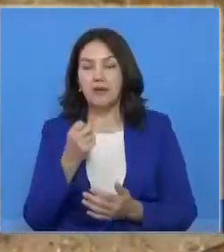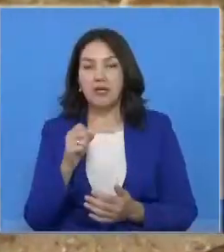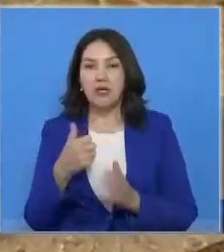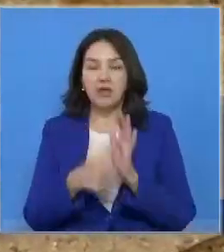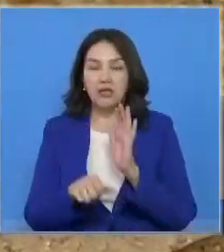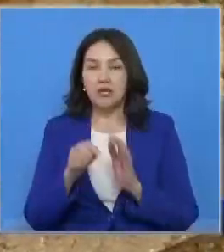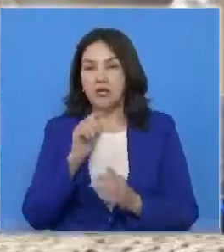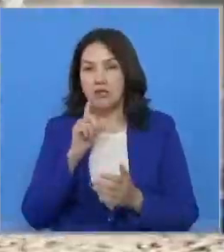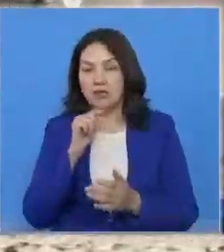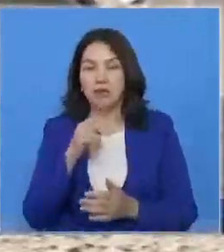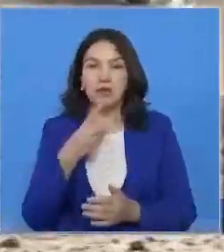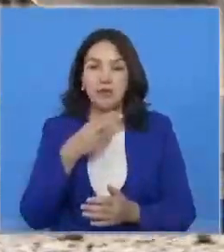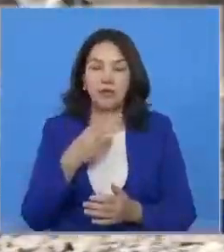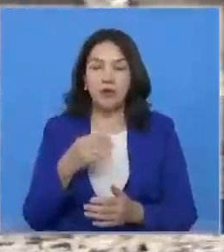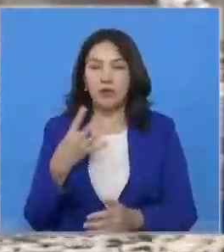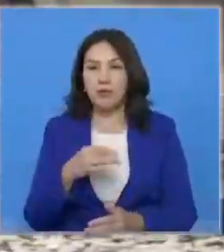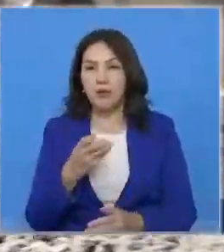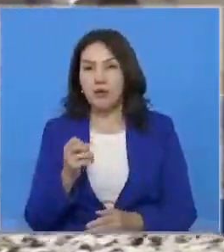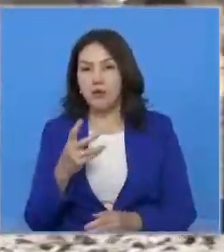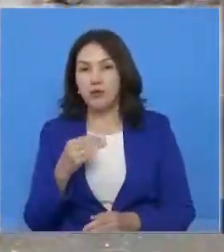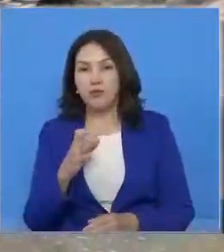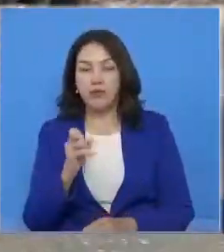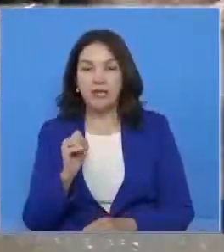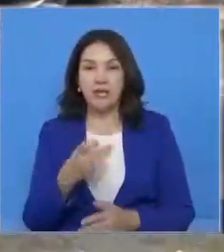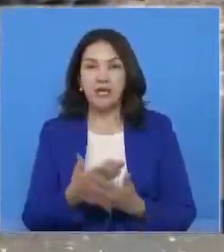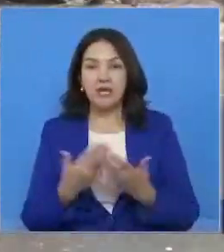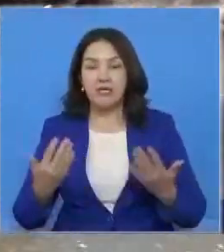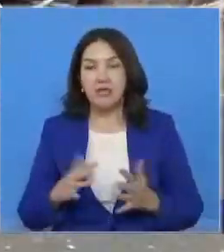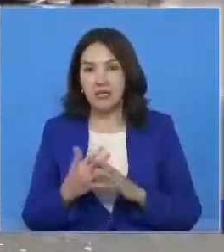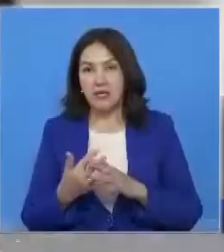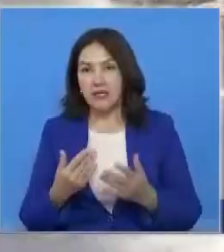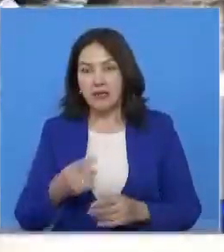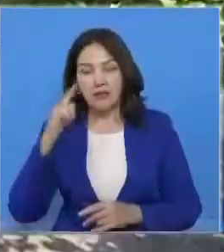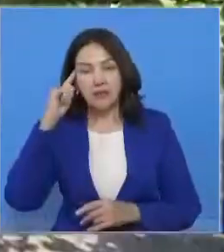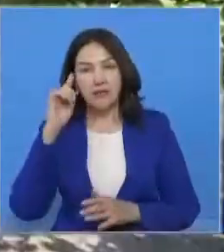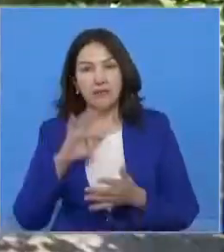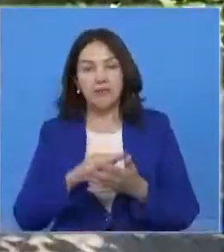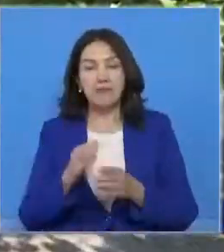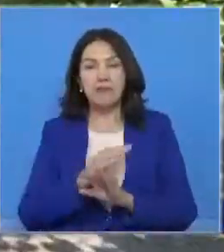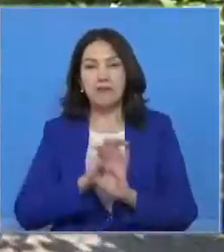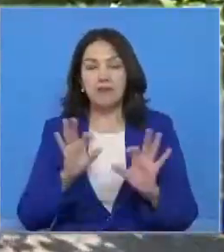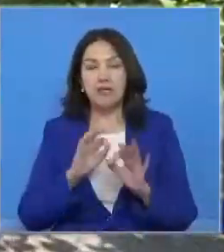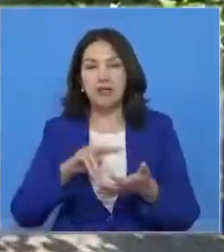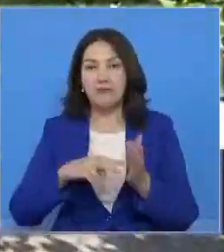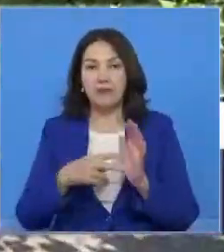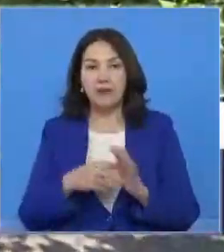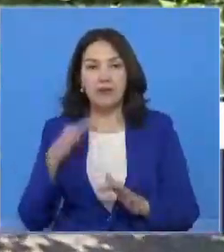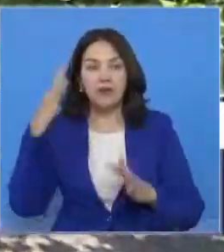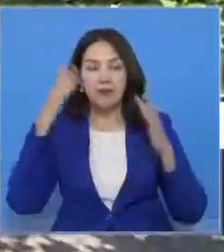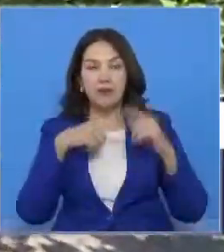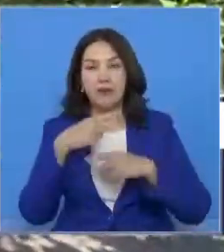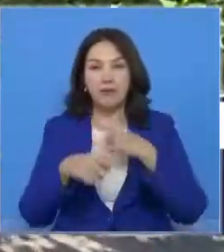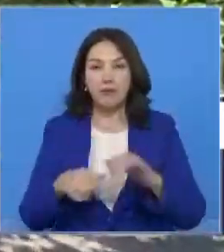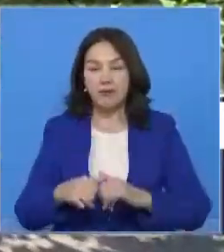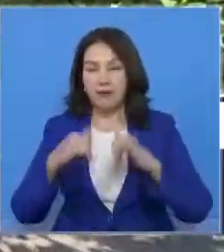цыплят, 70 гусей, 40 бройлеров и 3 инкубатора. Сельченко поделилась своими планами. Мечтаю в будущем